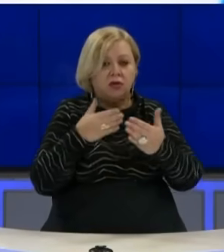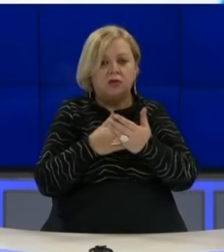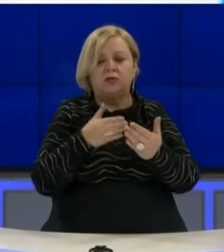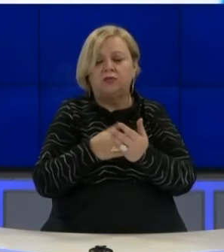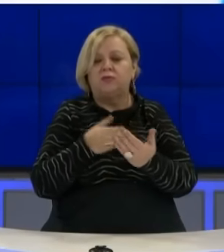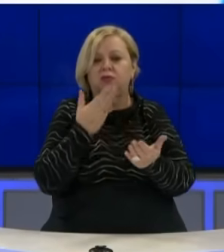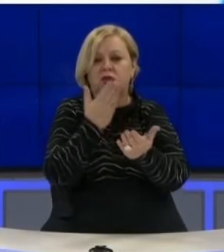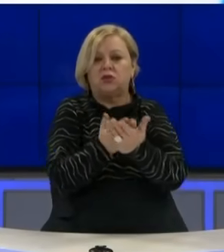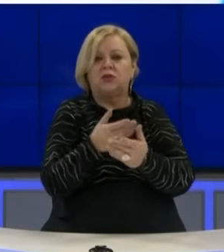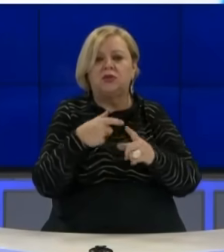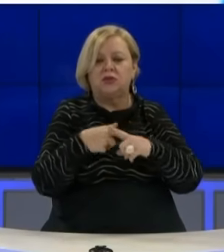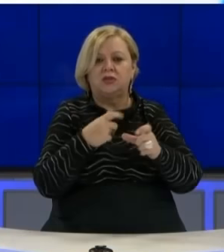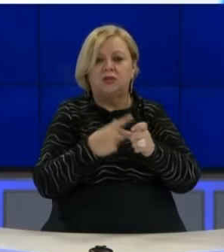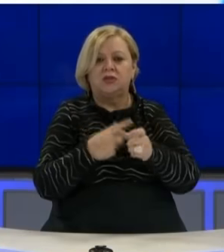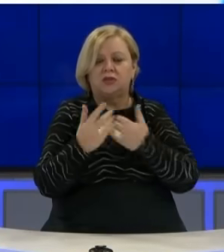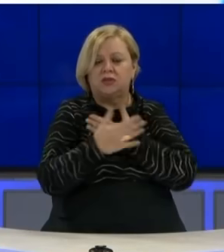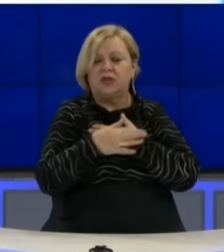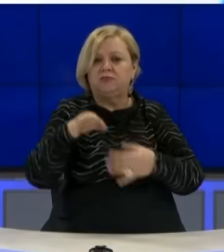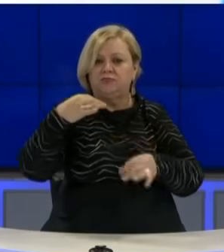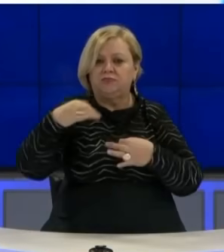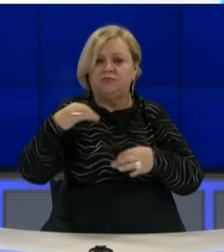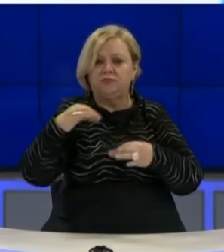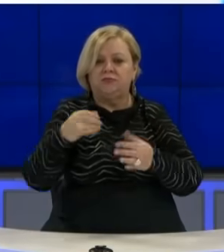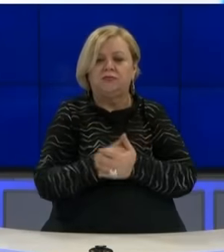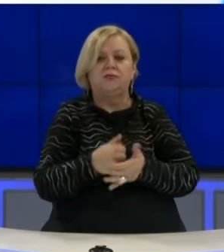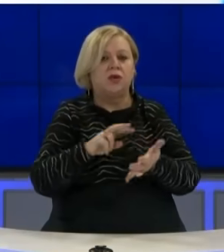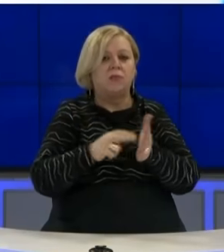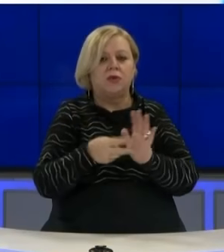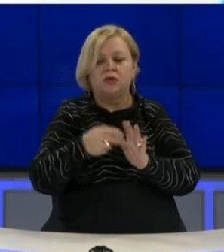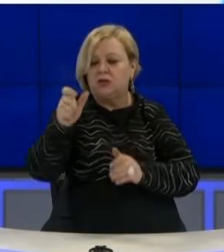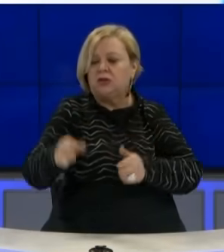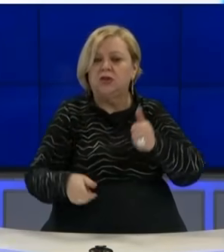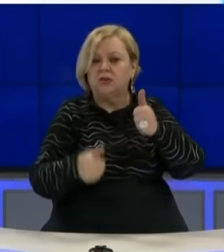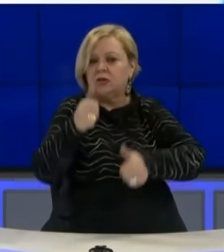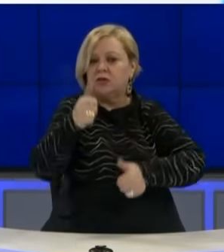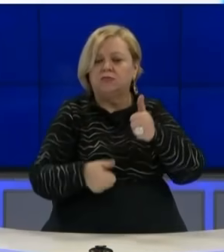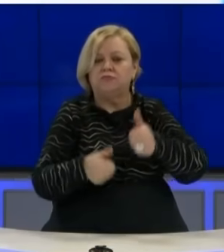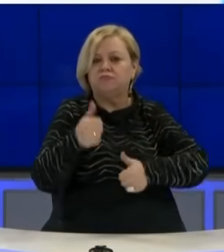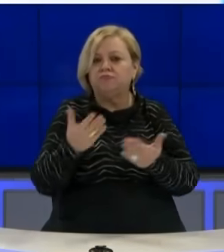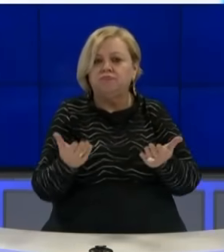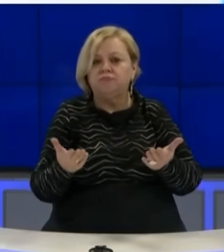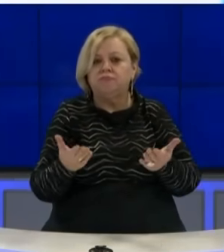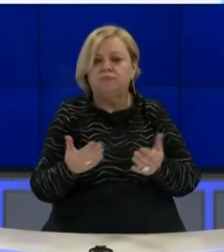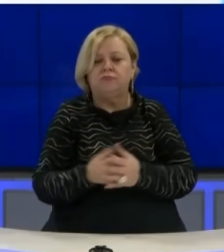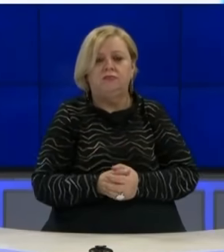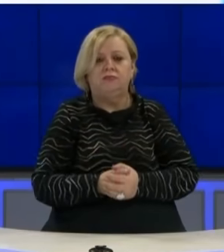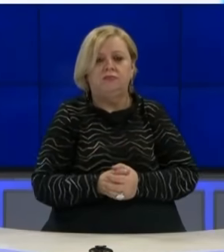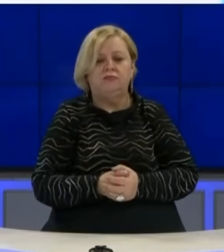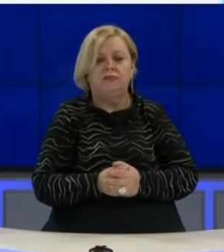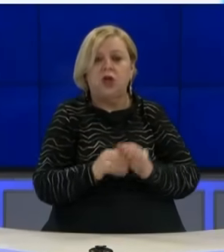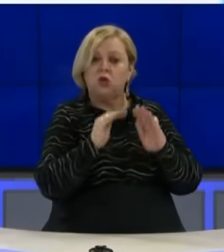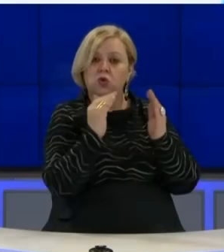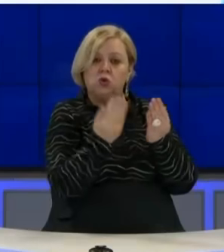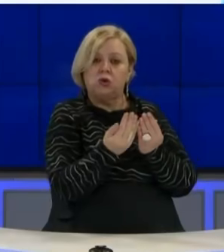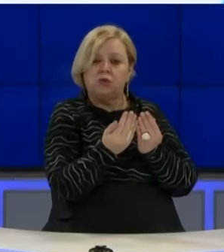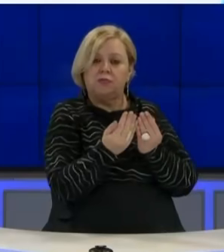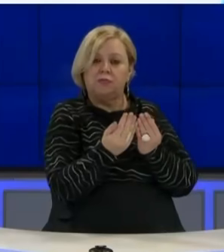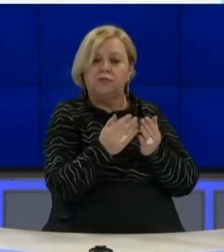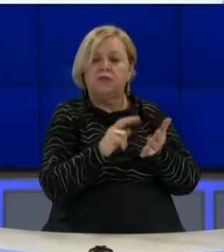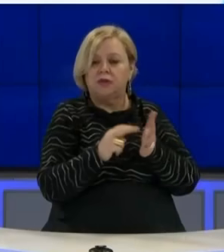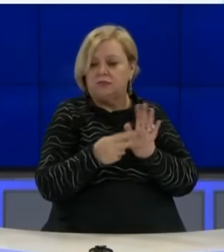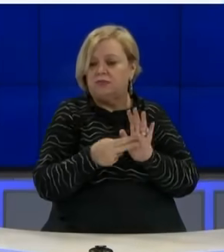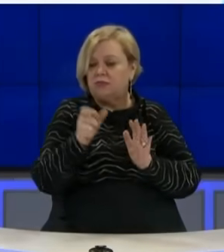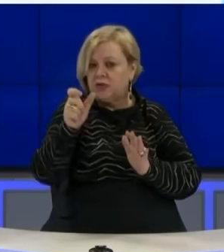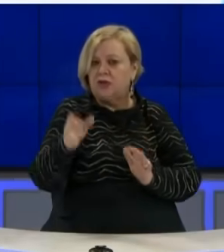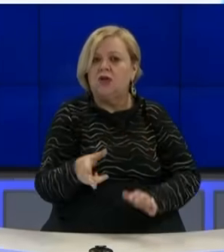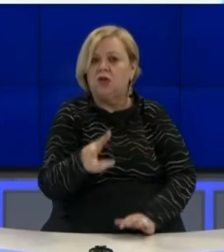rekomandon KQZ-n që të certifikojë në pako subjektet politike dhe kandidatët e mësipërm. Pra, zyra për certifikimin e partive politike ka kërkuar